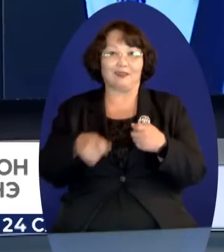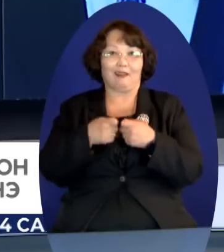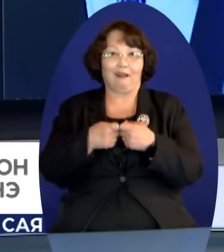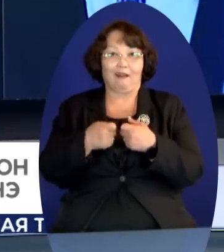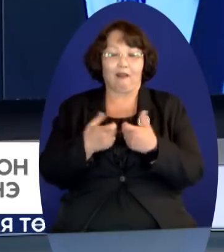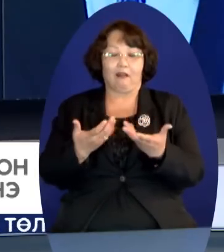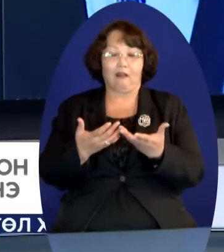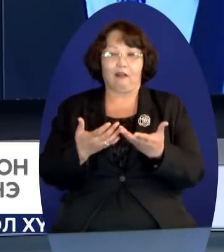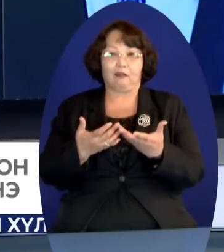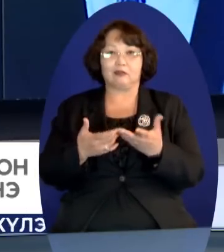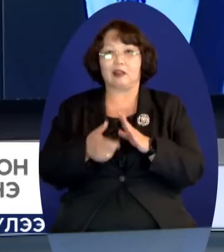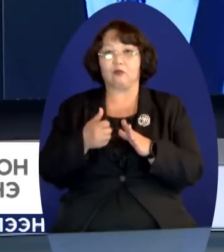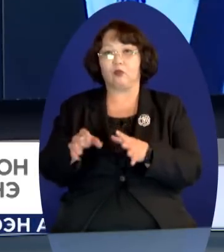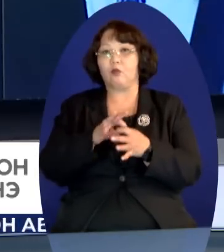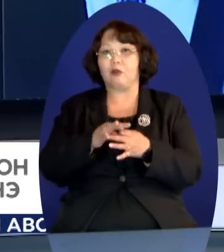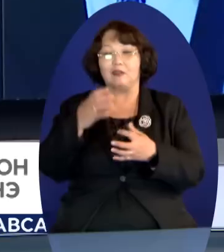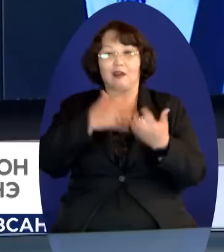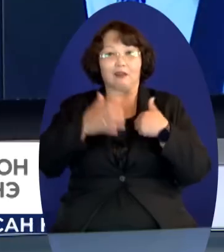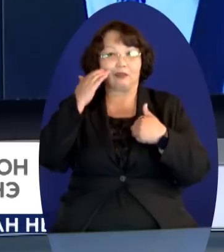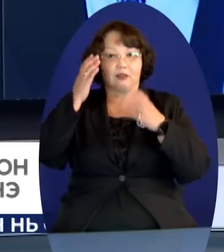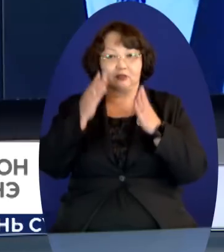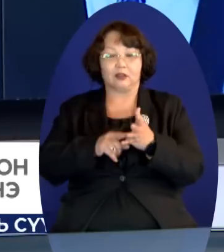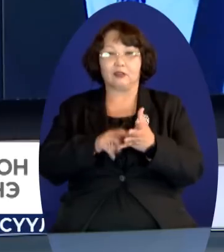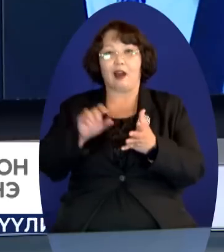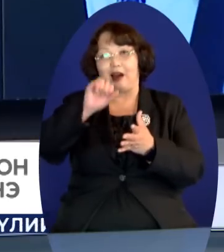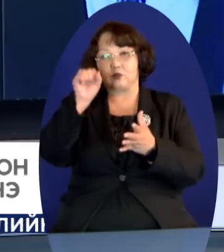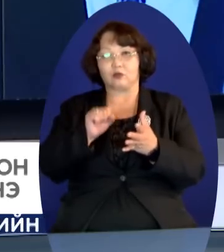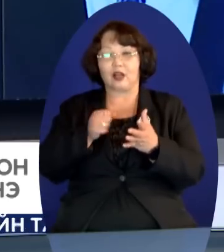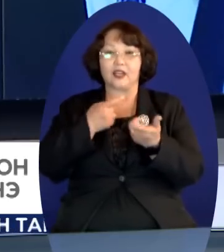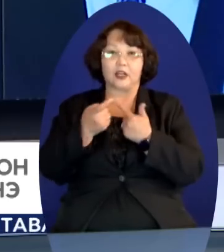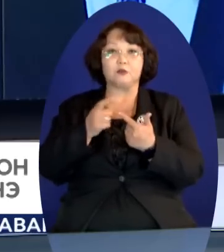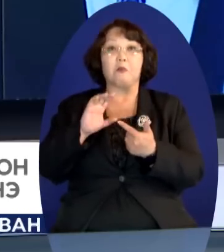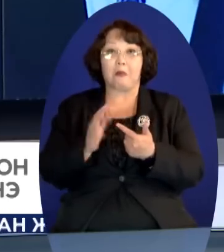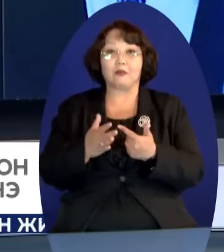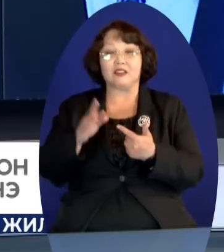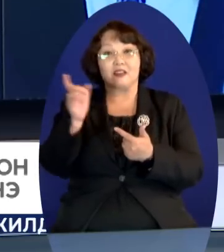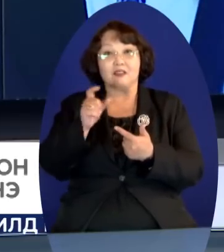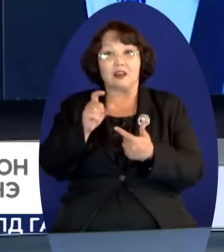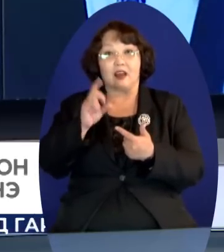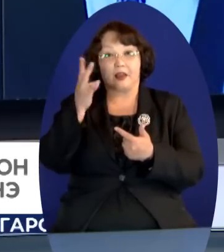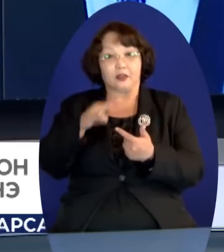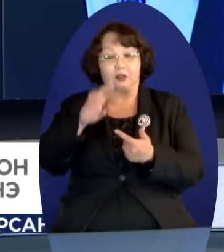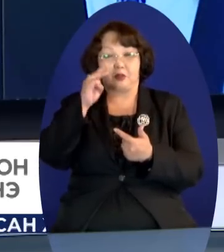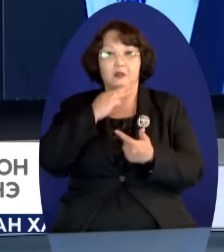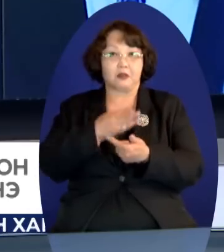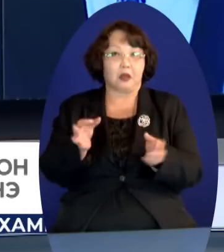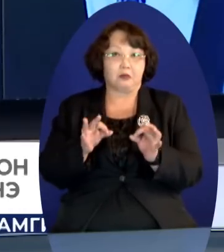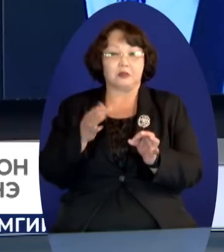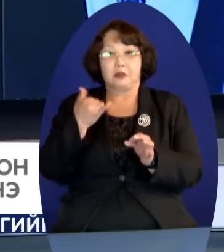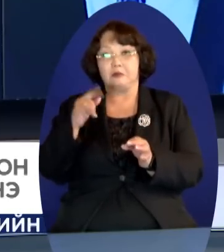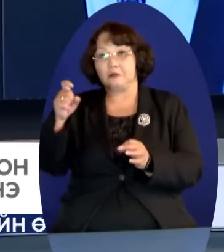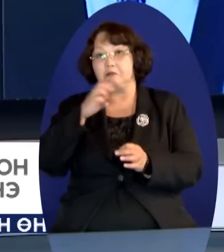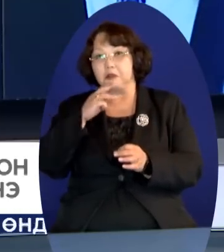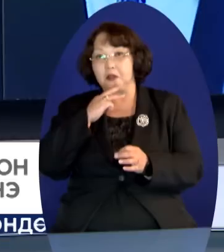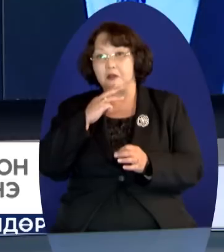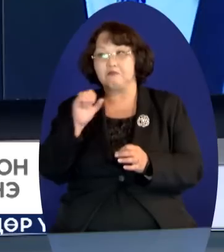тулгымдсан асуудлыг цахимаар хэлцэхээр төлөвлөж байгааг цагаан орноос мэдэгдэж байна. За цагаан орноос хэлцээний товыг зарлаагүй ч гэсэн Bloomberg болон бусад Америкийн